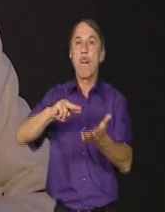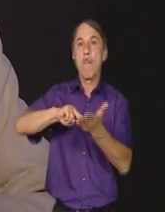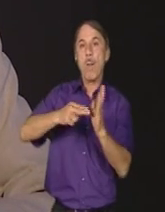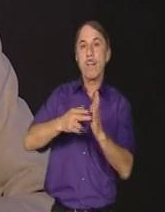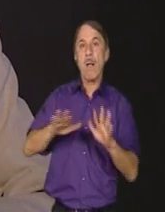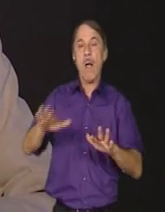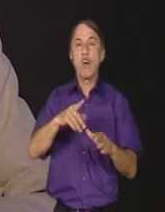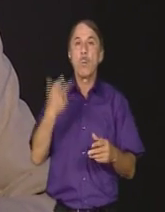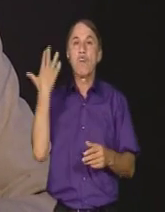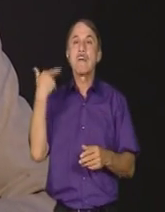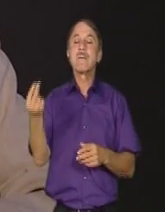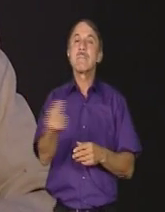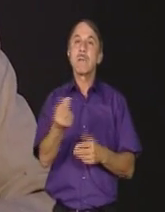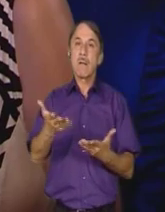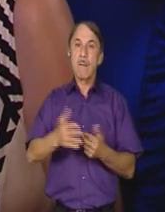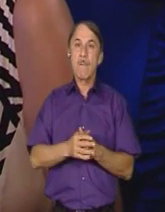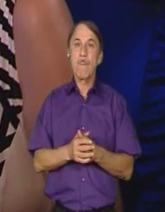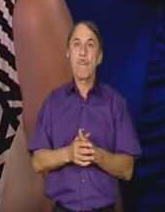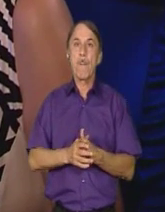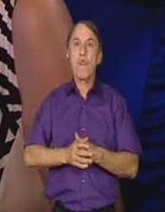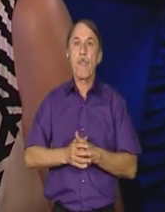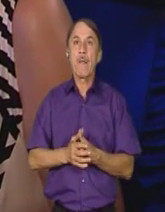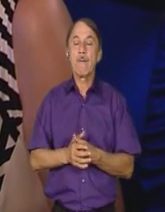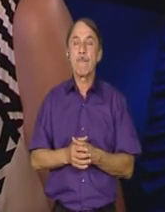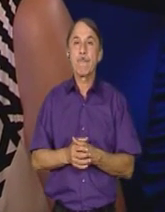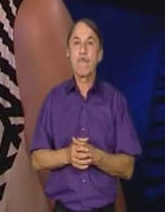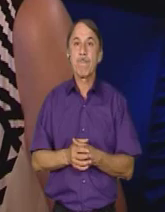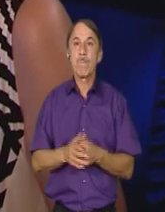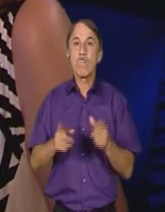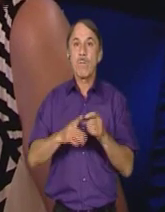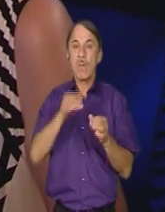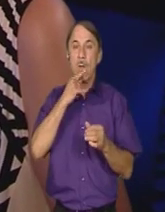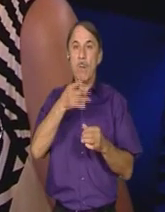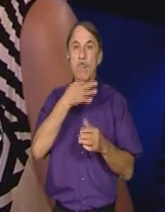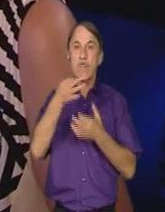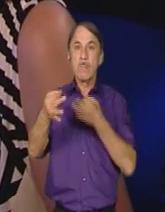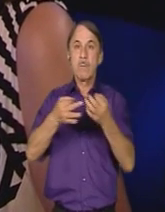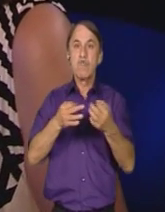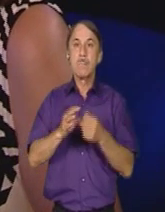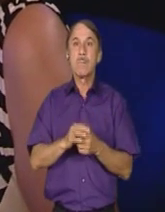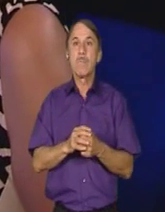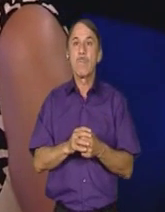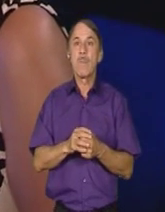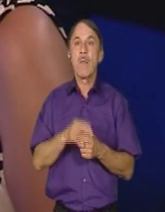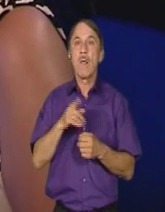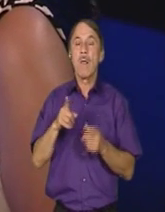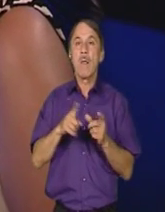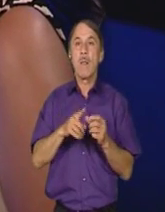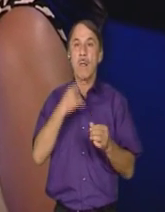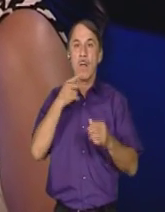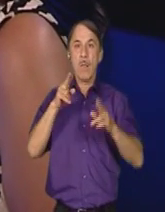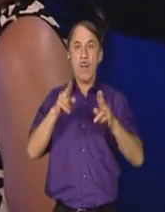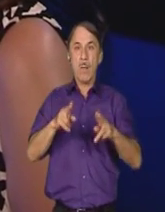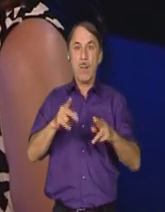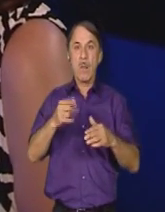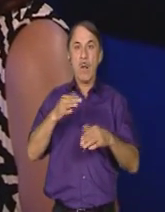bilo stanje u Srbiji. Ali ima mnogo protivnika, ako mogu tako da kažem, tog ustava, i